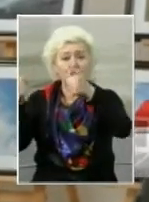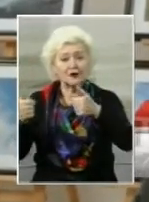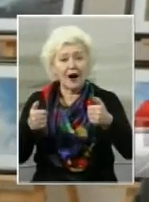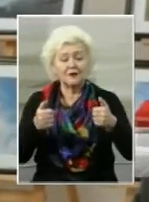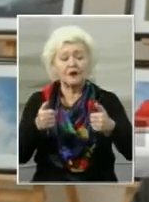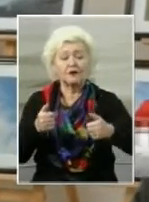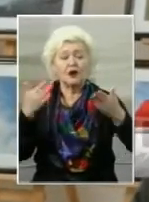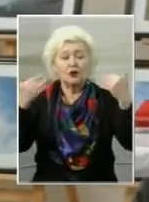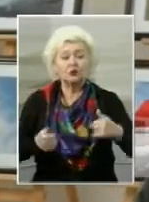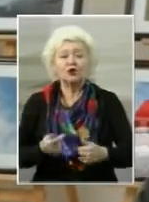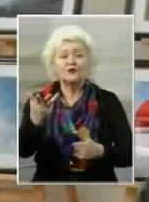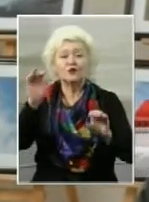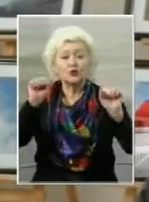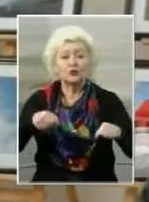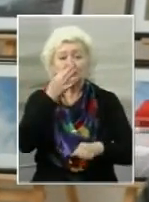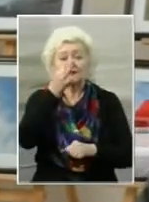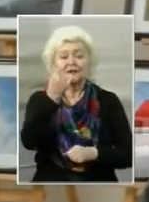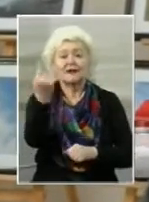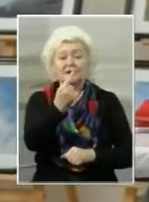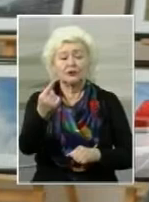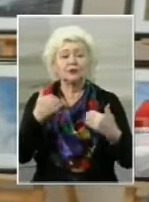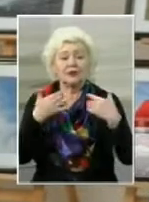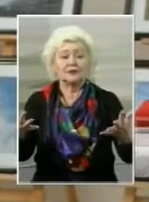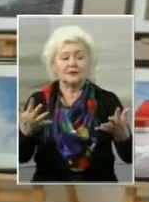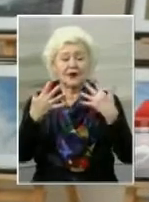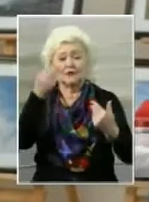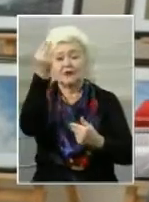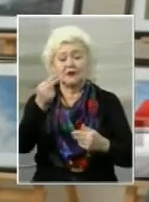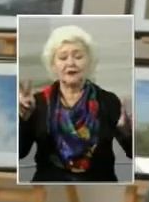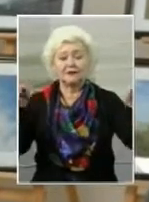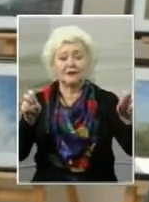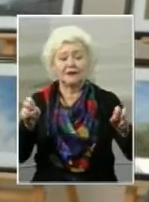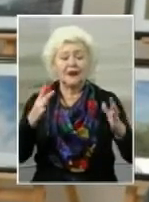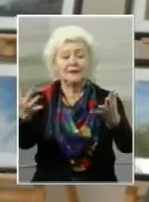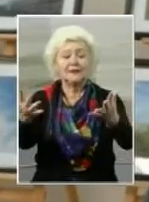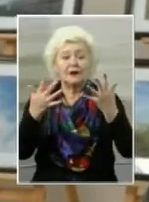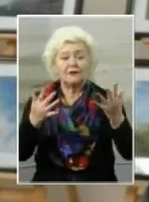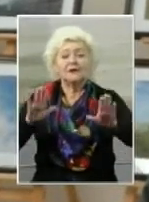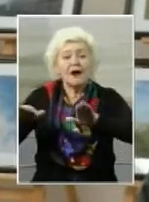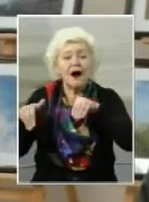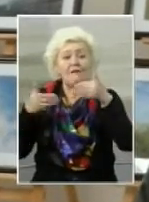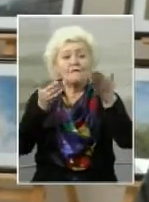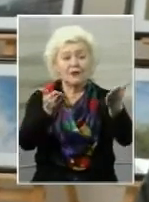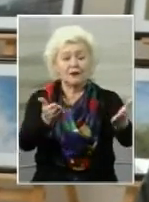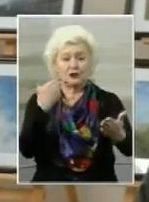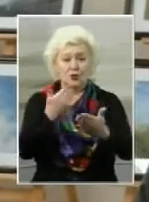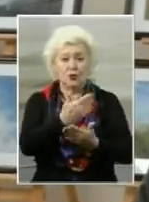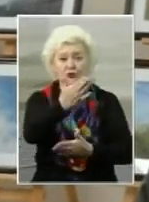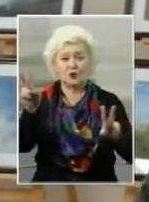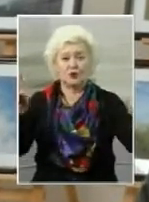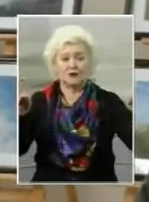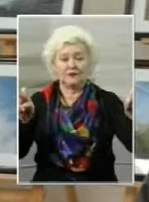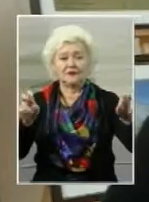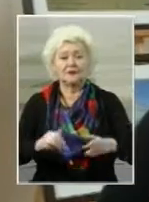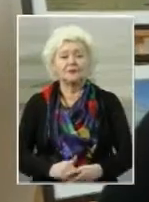Подивившись фотографії вже вкотре, я можу сказати одне. Явно вимальовується девіз автора – не відобразити, а виразити. Ось його девіз. От